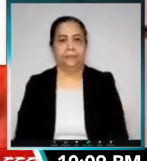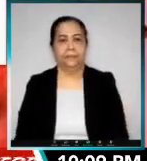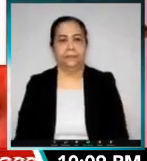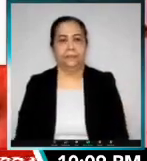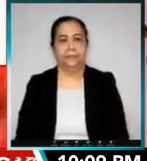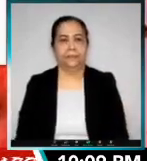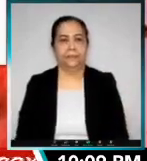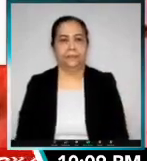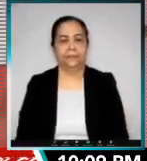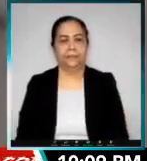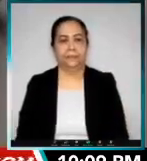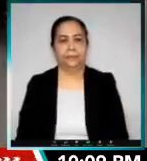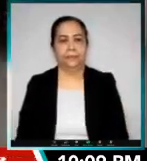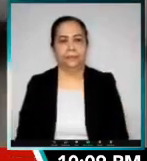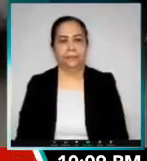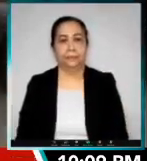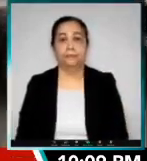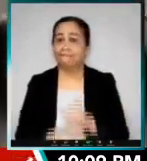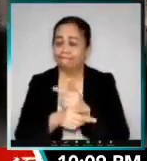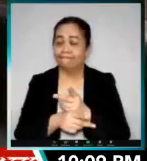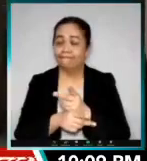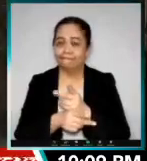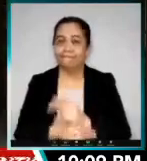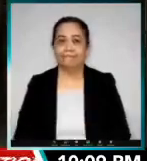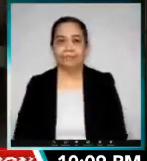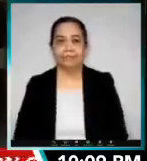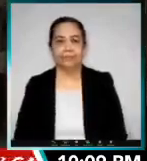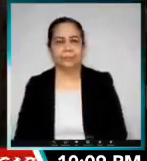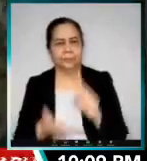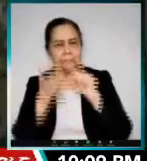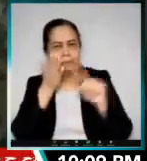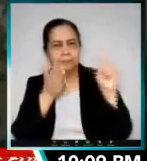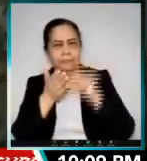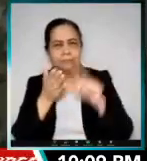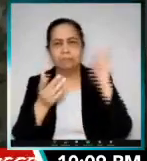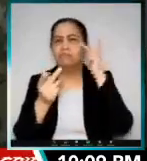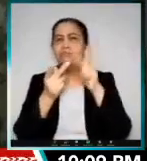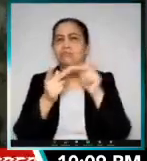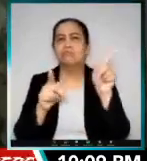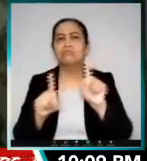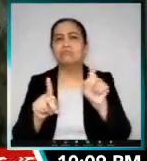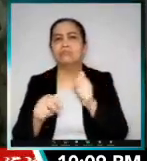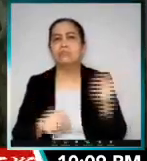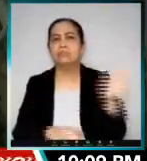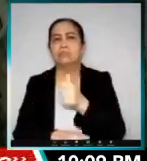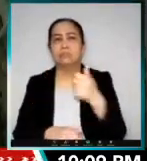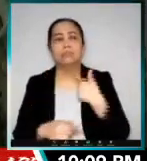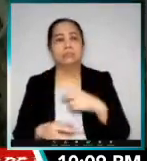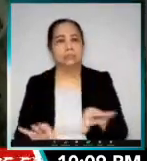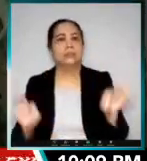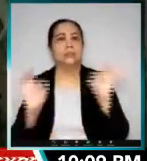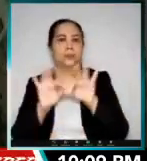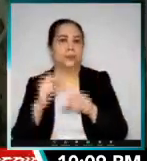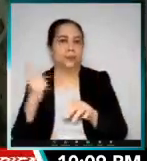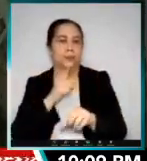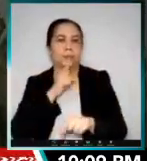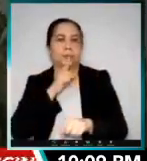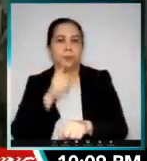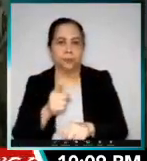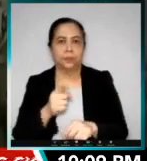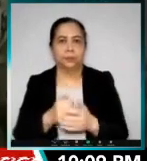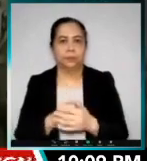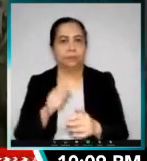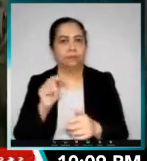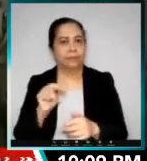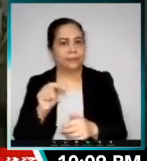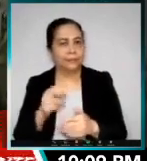Okay, sir, mag-ingat po kayo. Sinisinsin ang Pakay ng mga biyahero. Essential lang na talagang kailangan na kailangan,